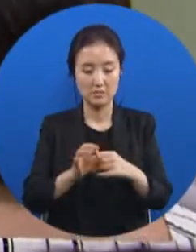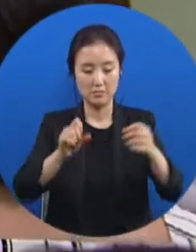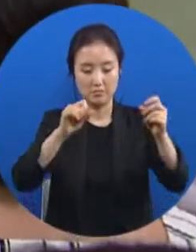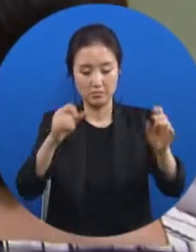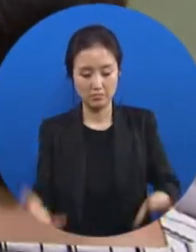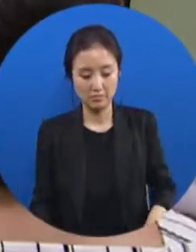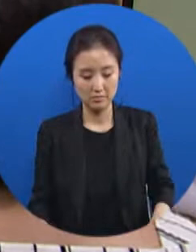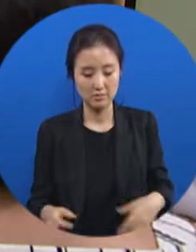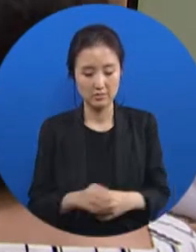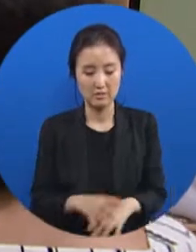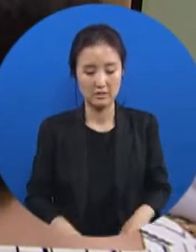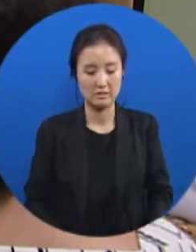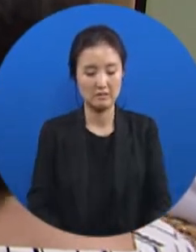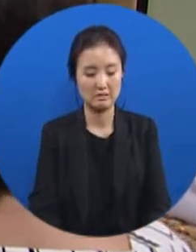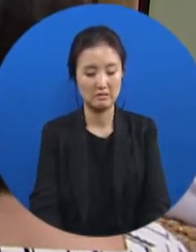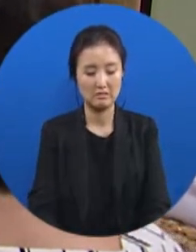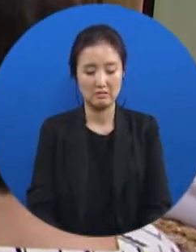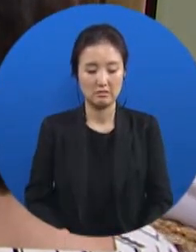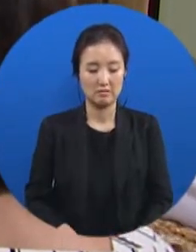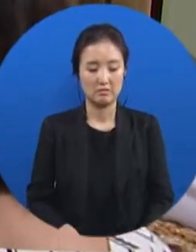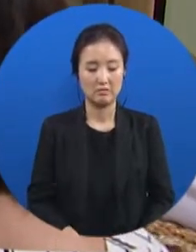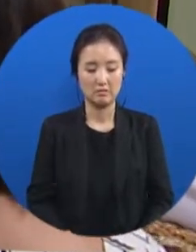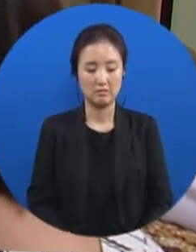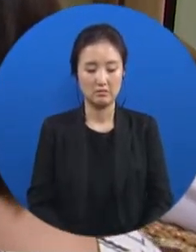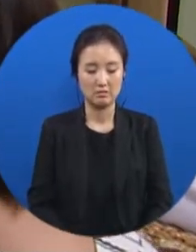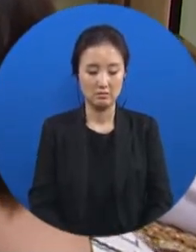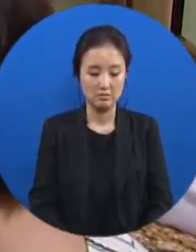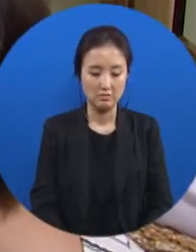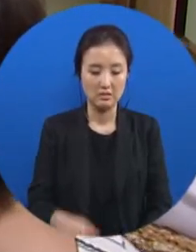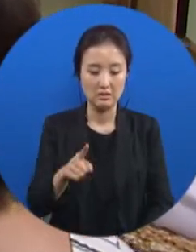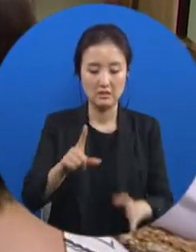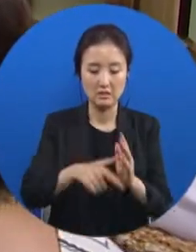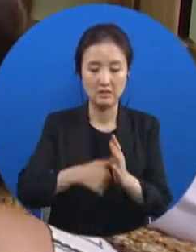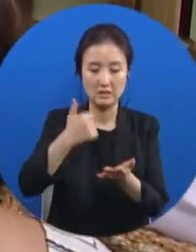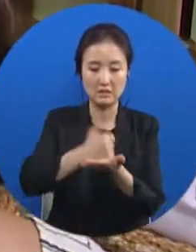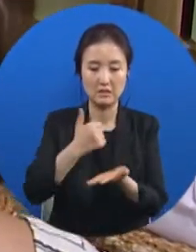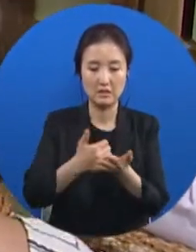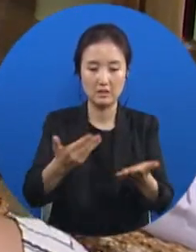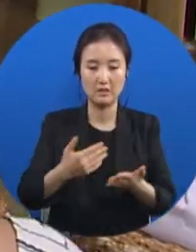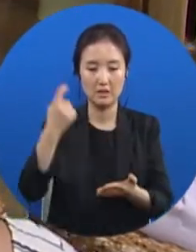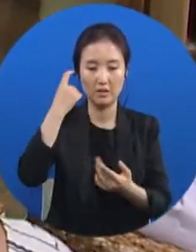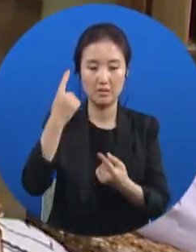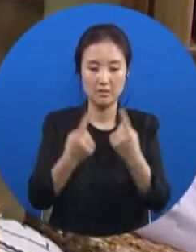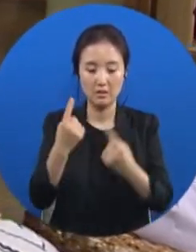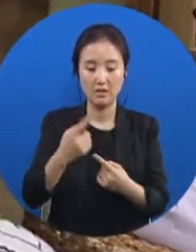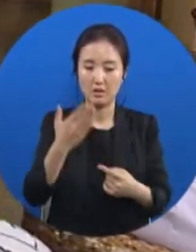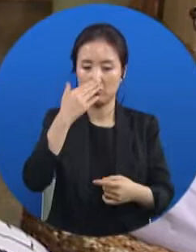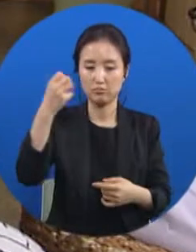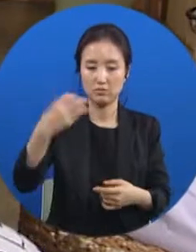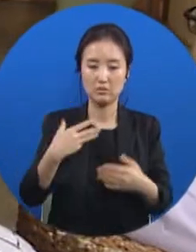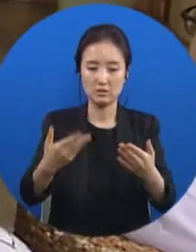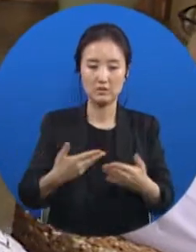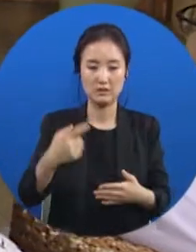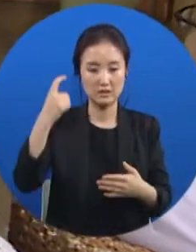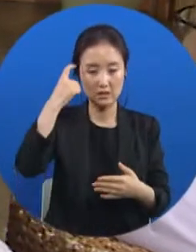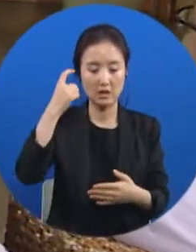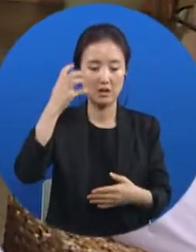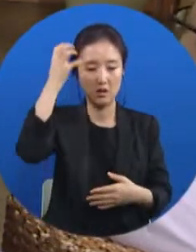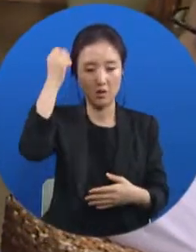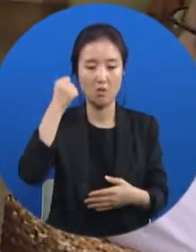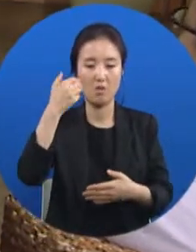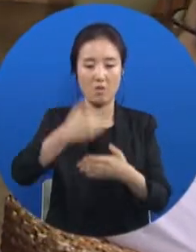막 무듬은 이제 난리 나죠. 그때 그 이게 칭찬받았던 생각보다 무시받았던 생각들이 기억에